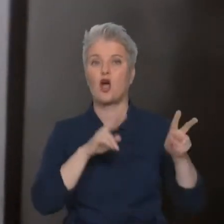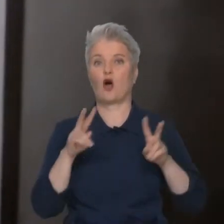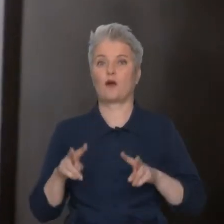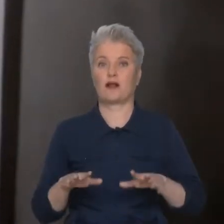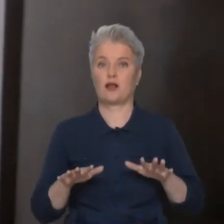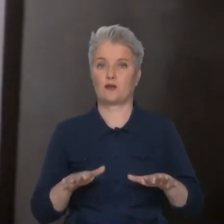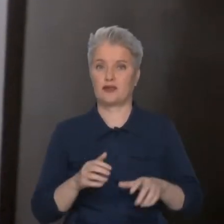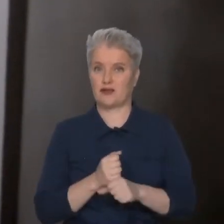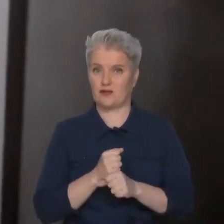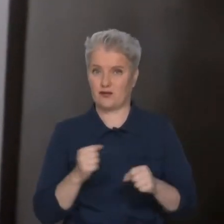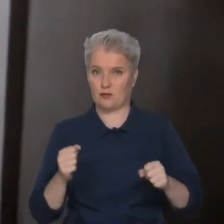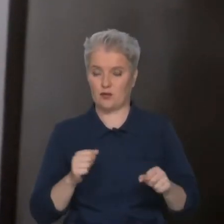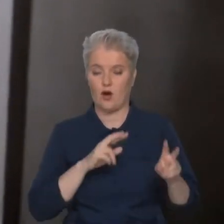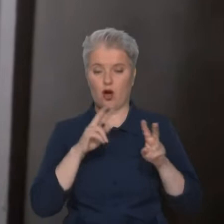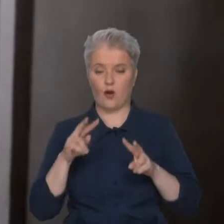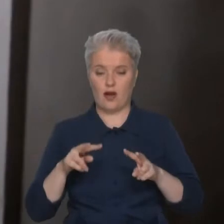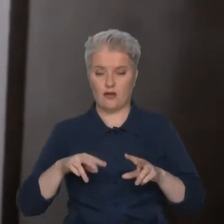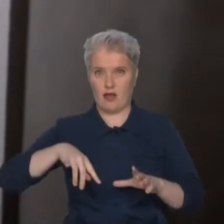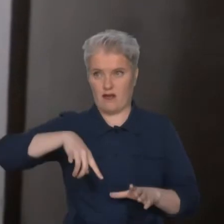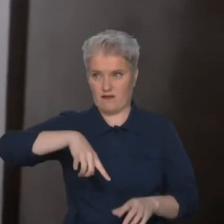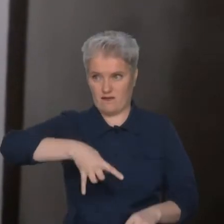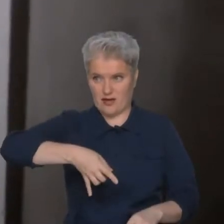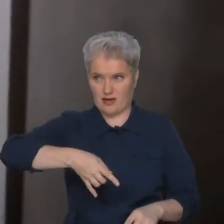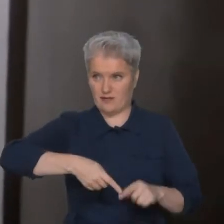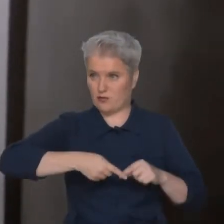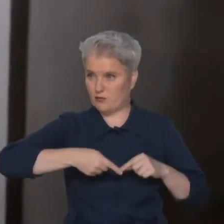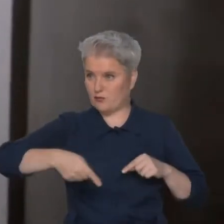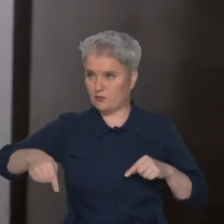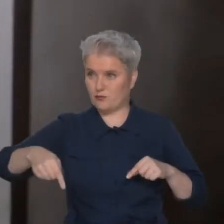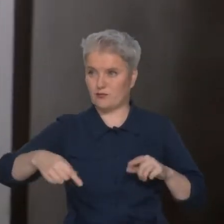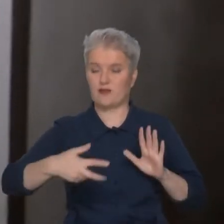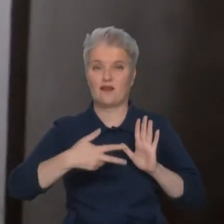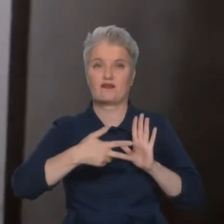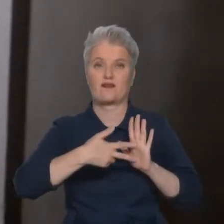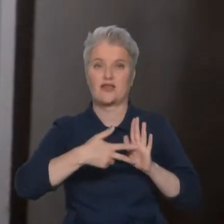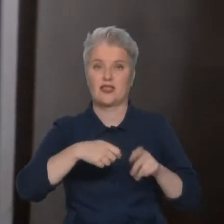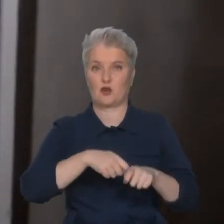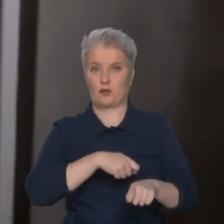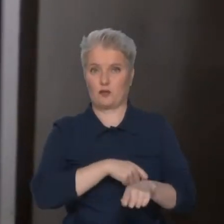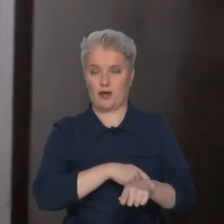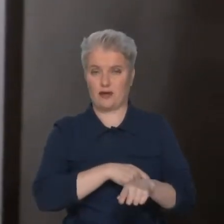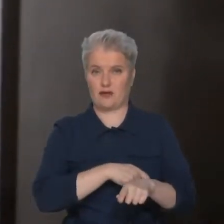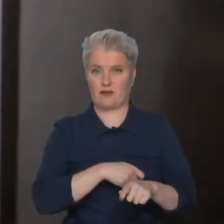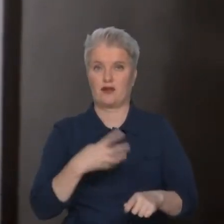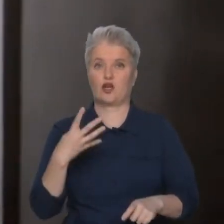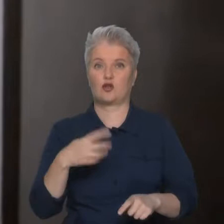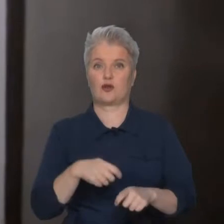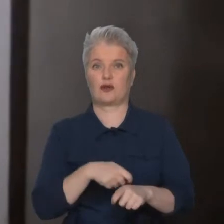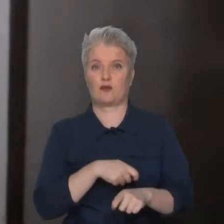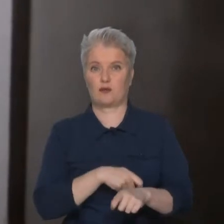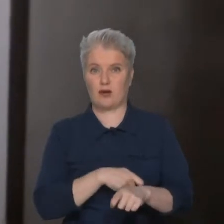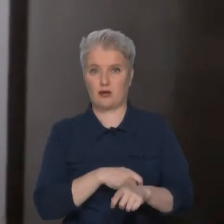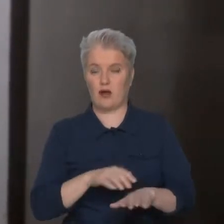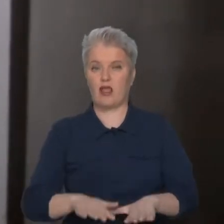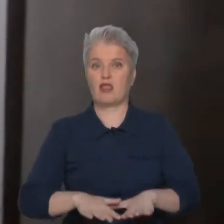місце вибуху, оглянули вирву, заміряли її. Діаметр вирви 8 метрів. Завглибшки вона метри 4, але